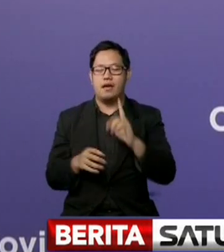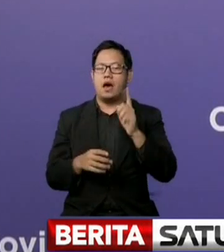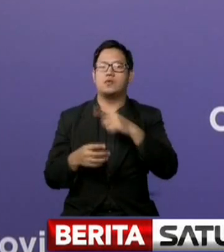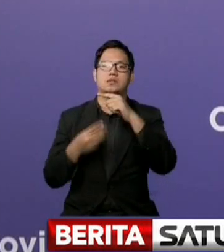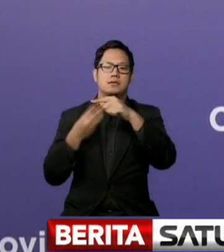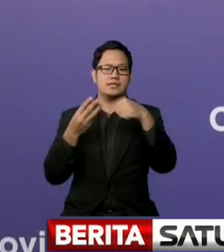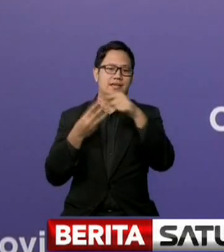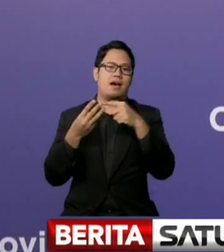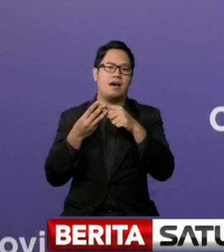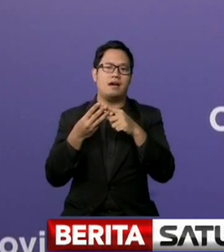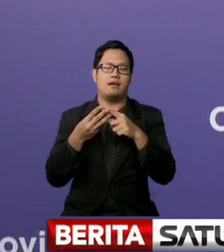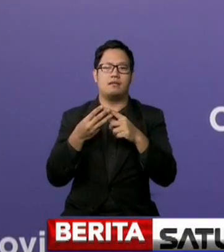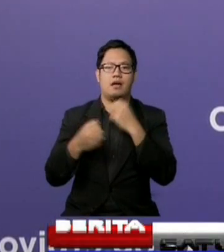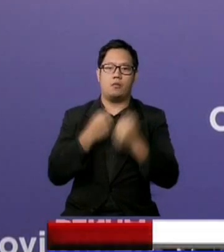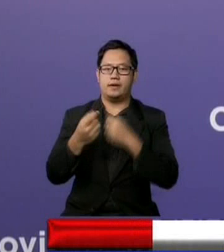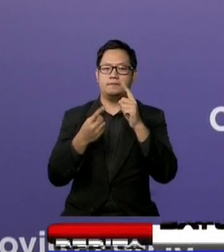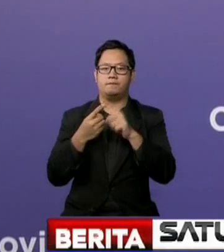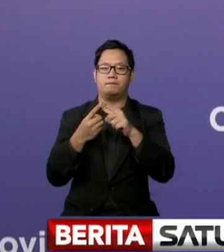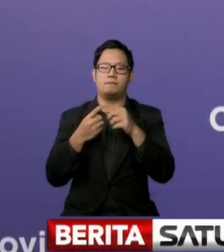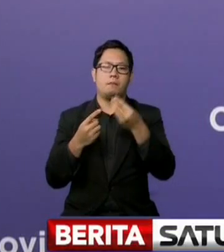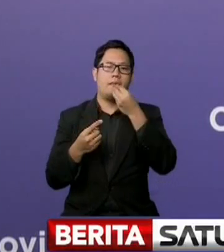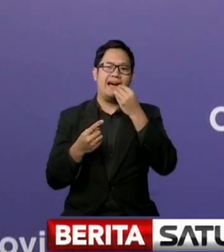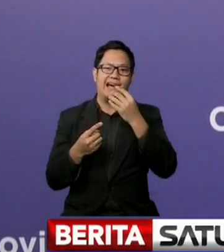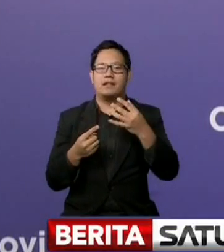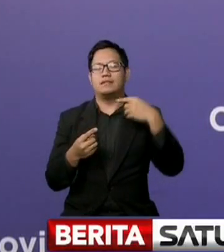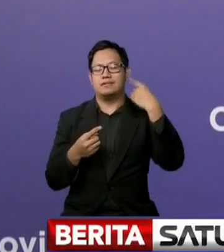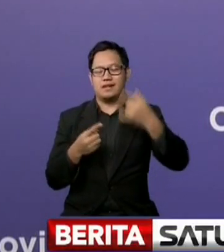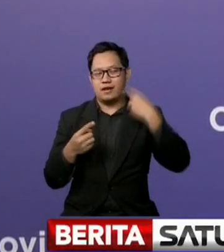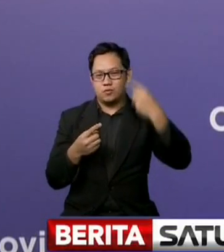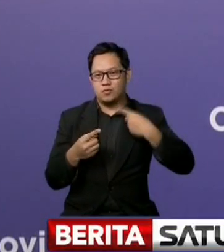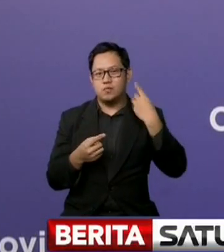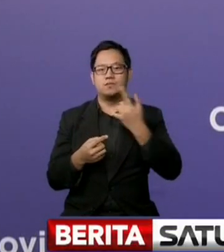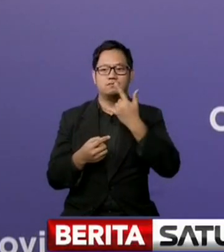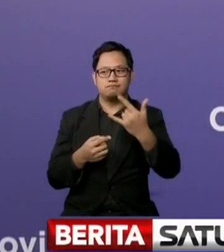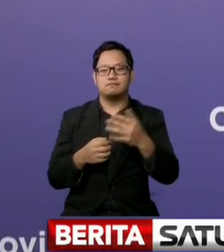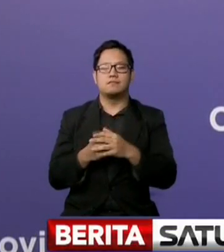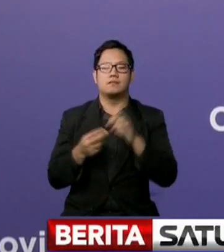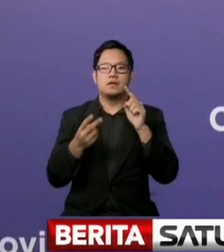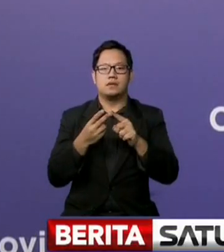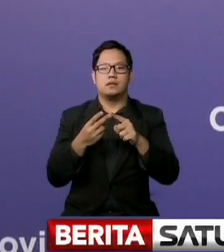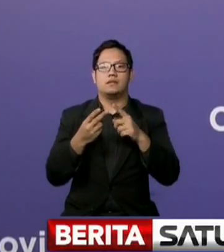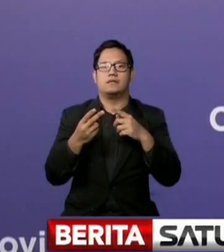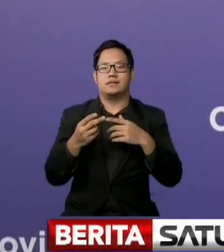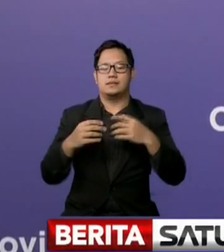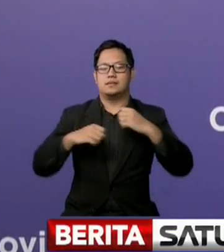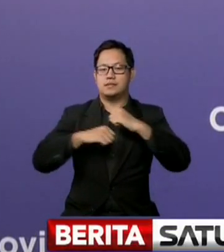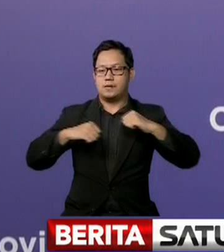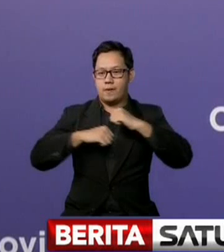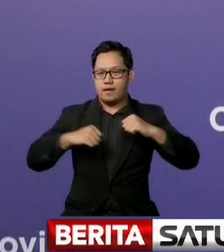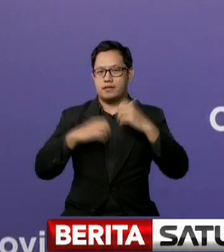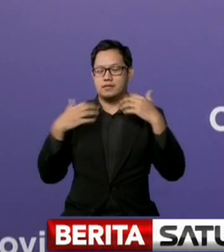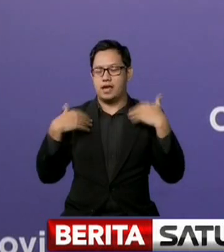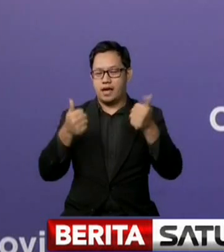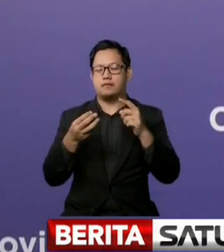pasti sudah diingatkan oleh dokter jaga terus asupan makanan dan minuman tetap jalani kebiasaan sehat dan tetap rutin